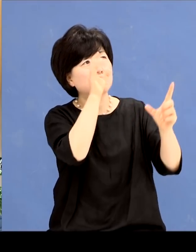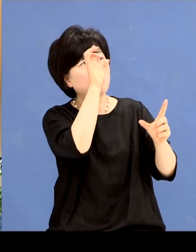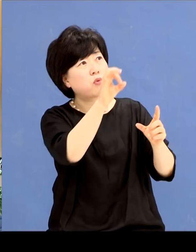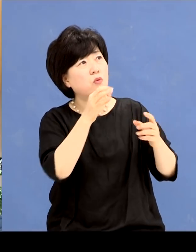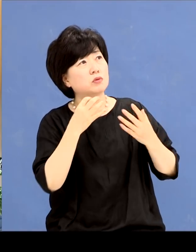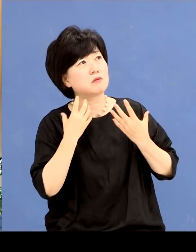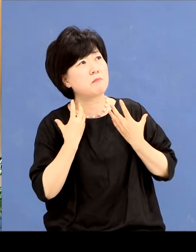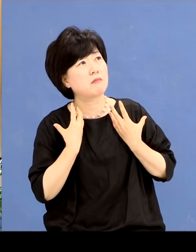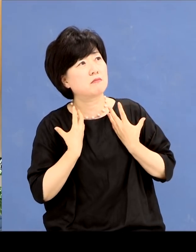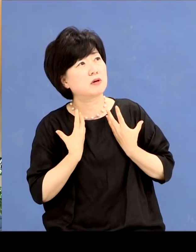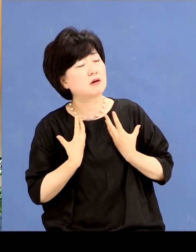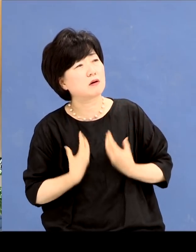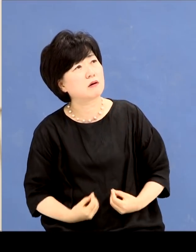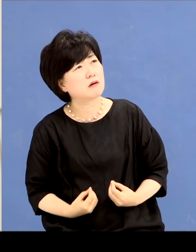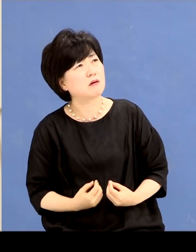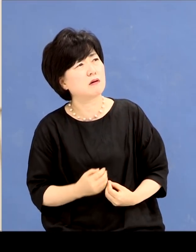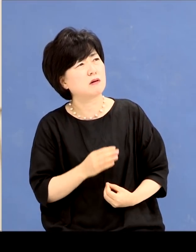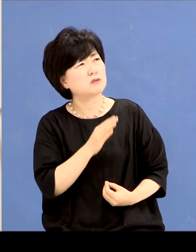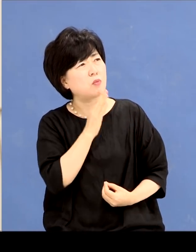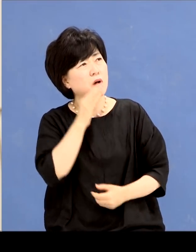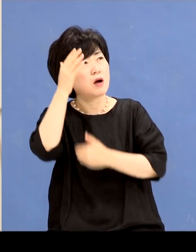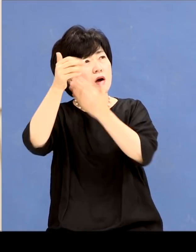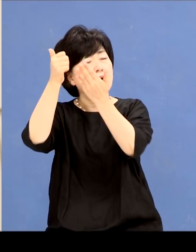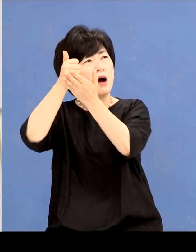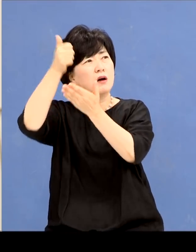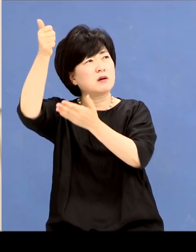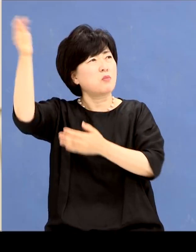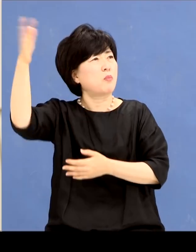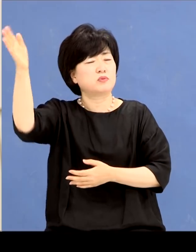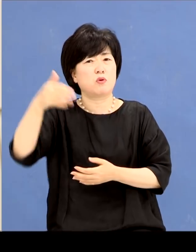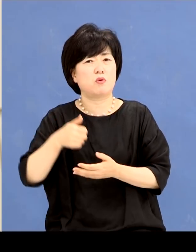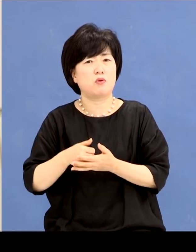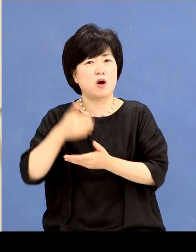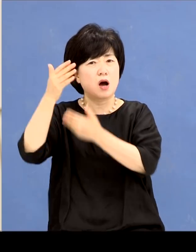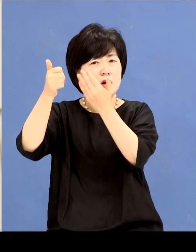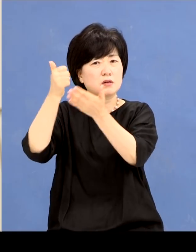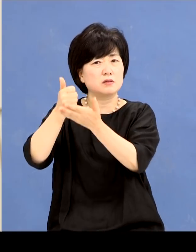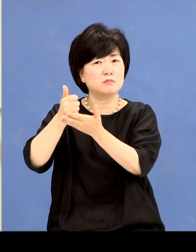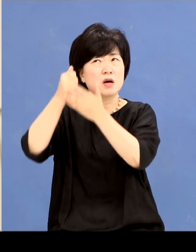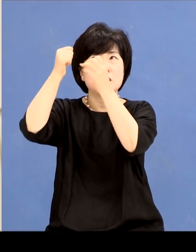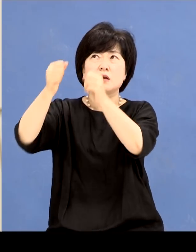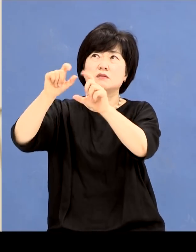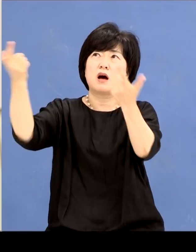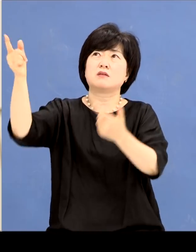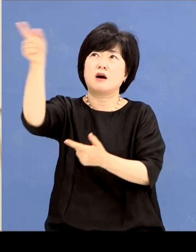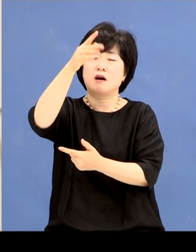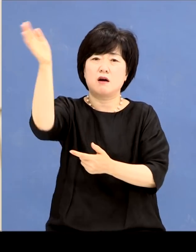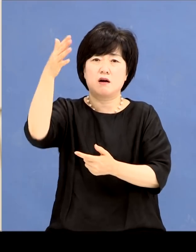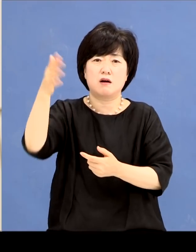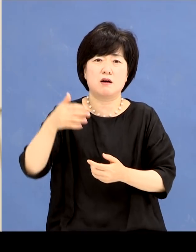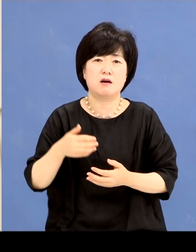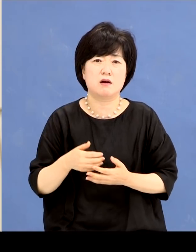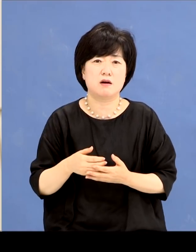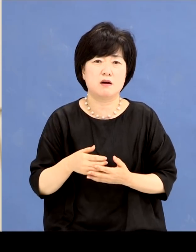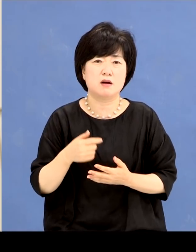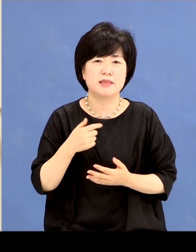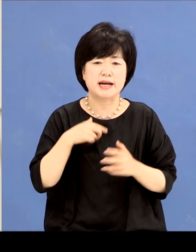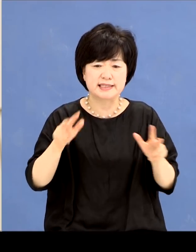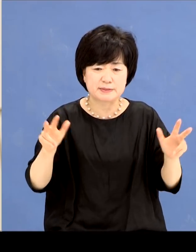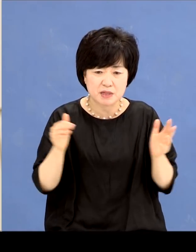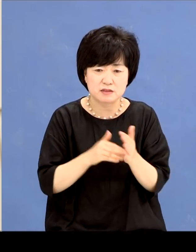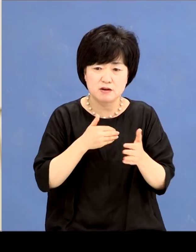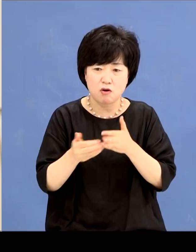그런 모습들을 보면서 하나님은 없구나. 하나님은 안 계시는구나. 내가 지금까지 경험해왔던 이 모든